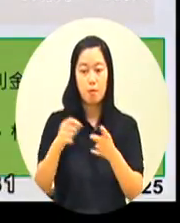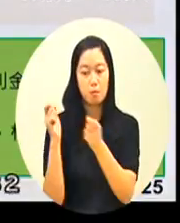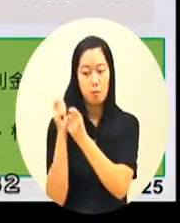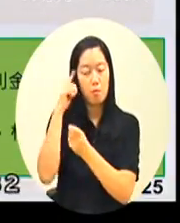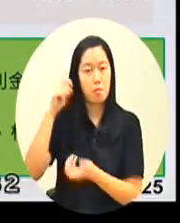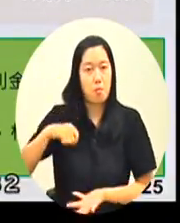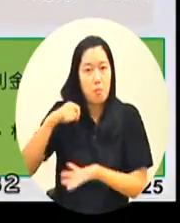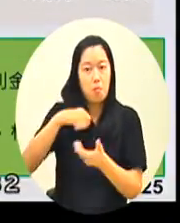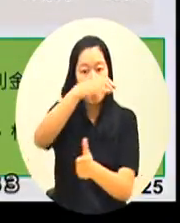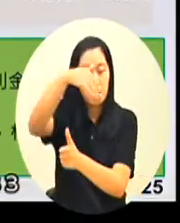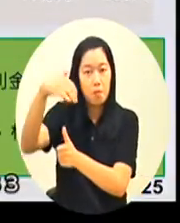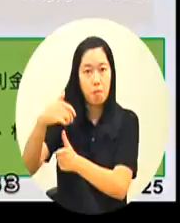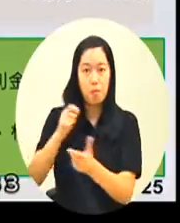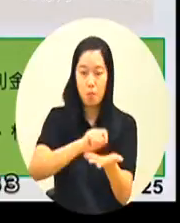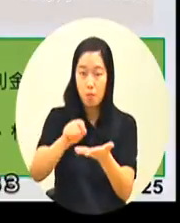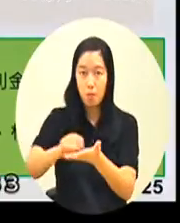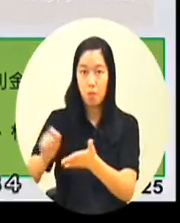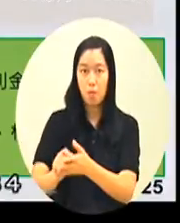标，